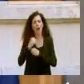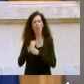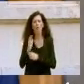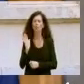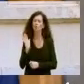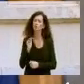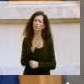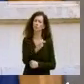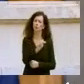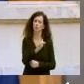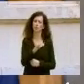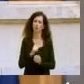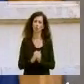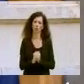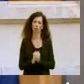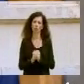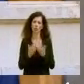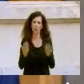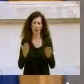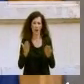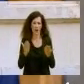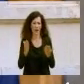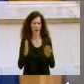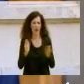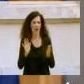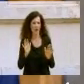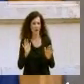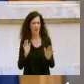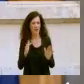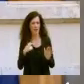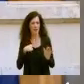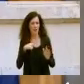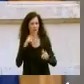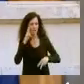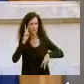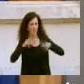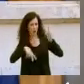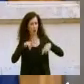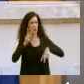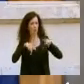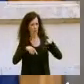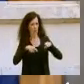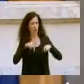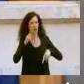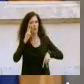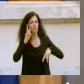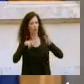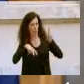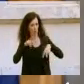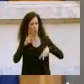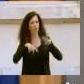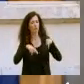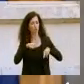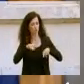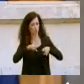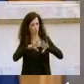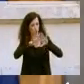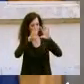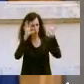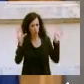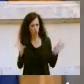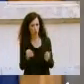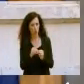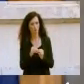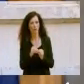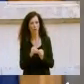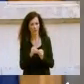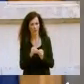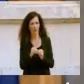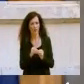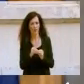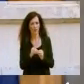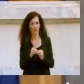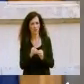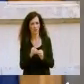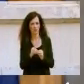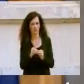quando facciamo queste valutazioni facciamo una valutazione complessiva se oggi